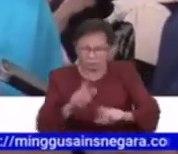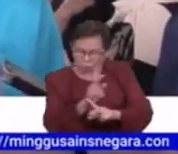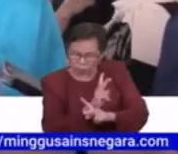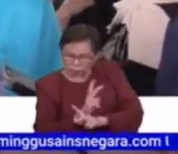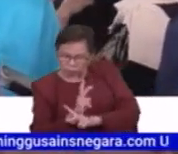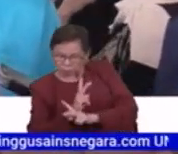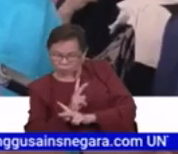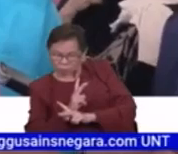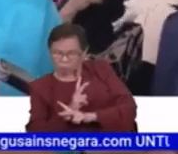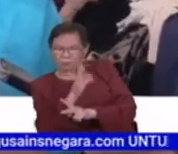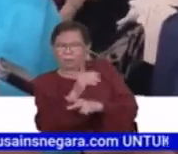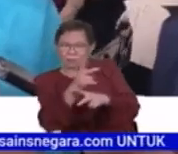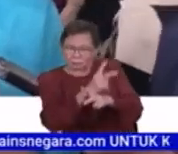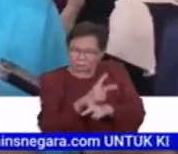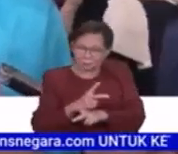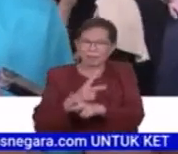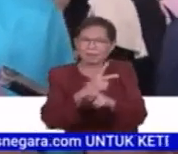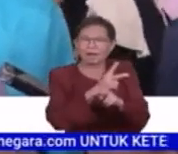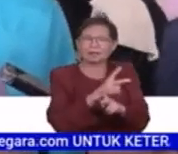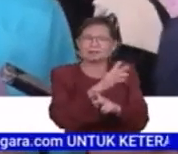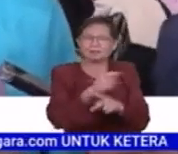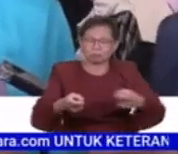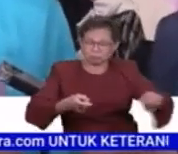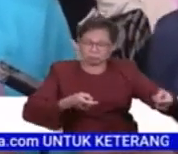berhati-hati dan menjaga dan